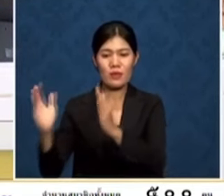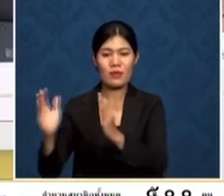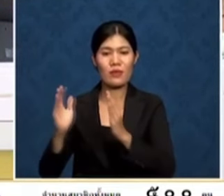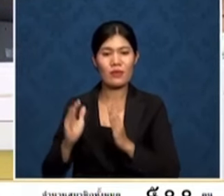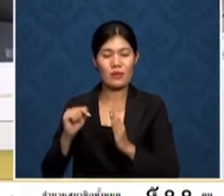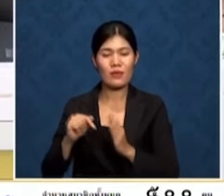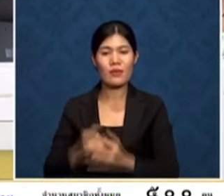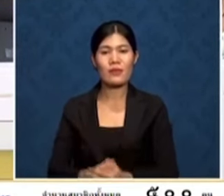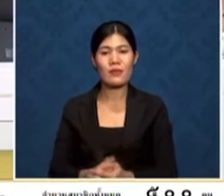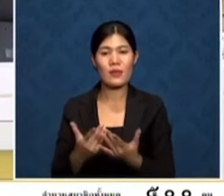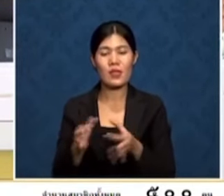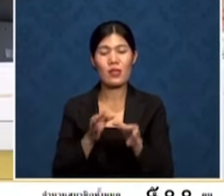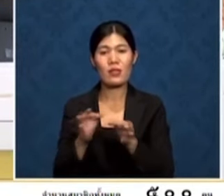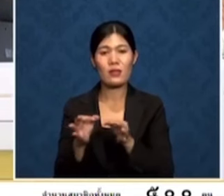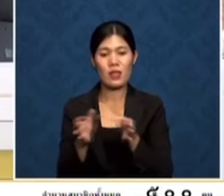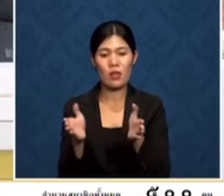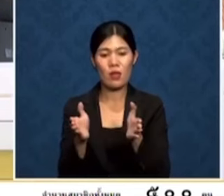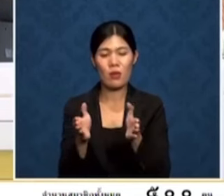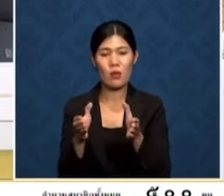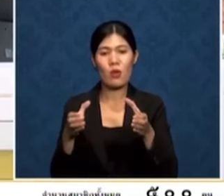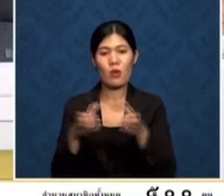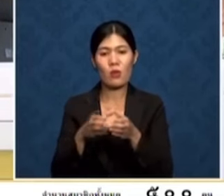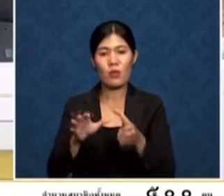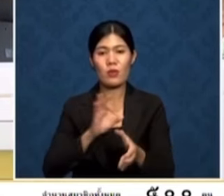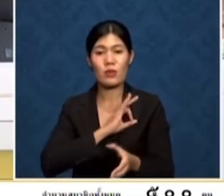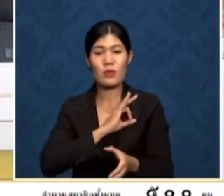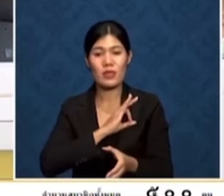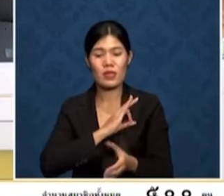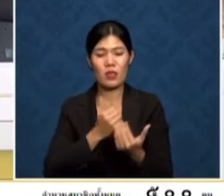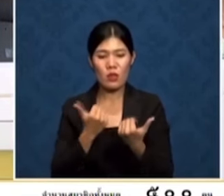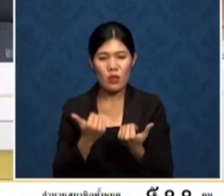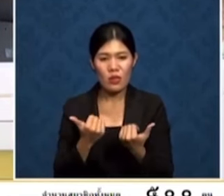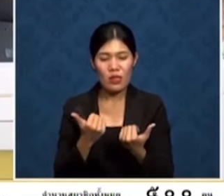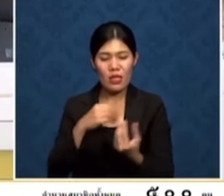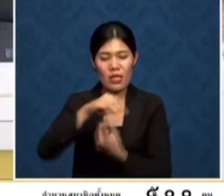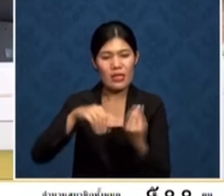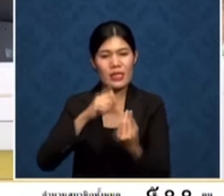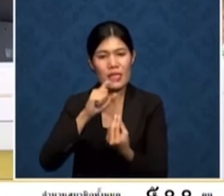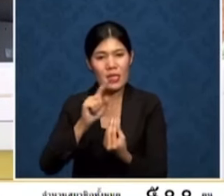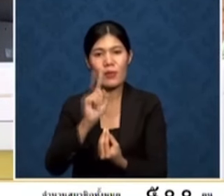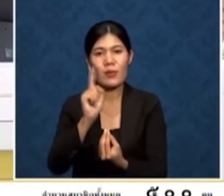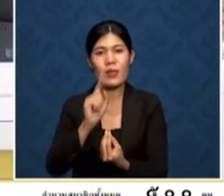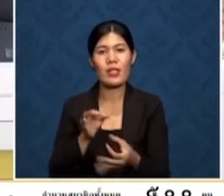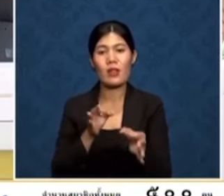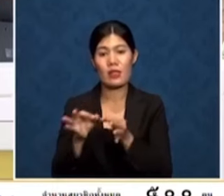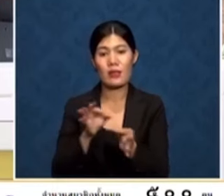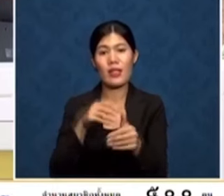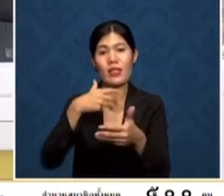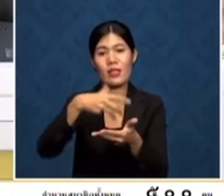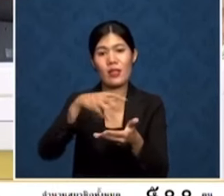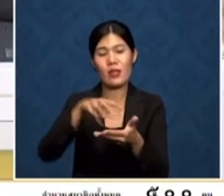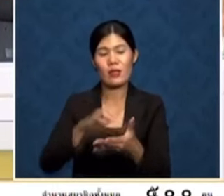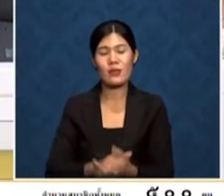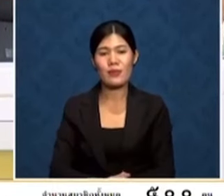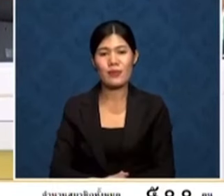มาอธิบายกับเพื่อนสมาชิกว่าสถานการณ์ที่เราอยู่ในขณะนี้เนี่ยสภาวการณ์ทางเศรษฐกิจเป็นอย่างไรนะครับเรารับ